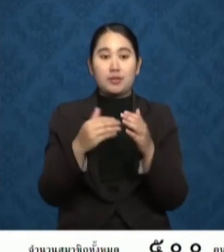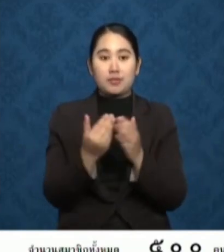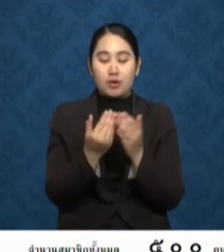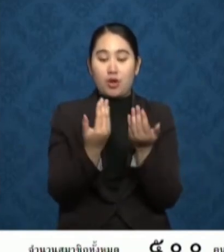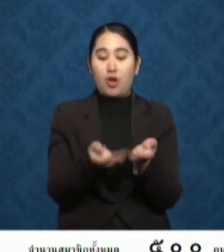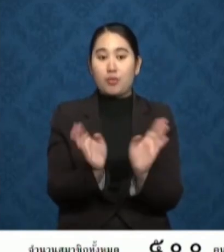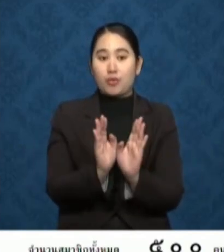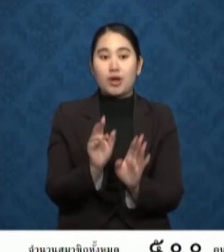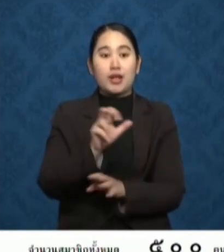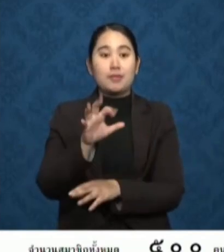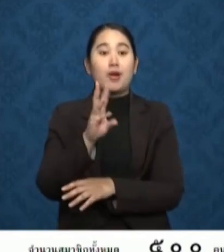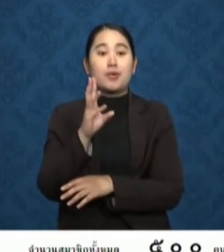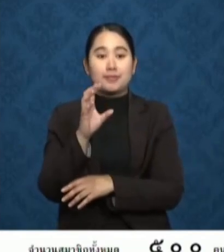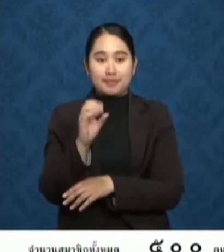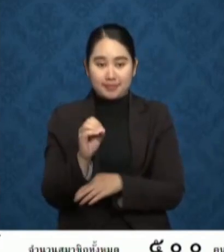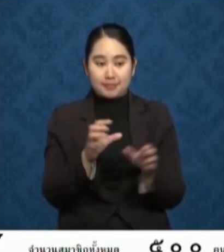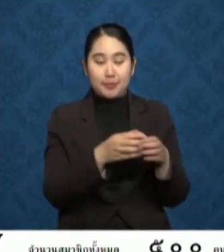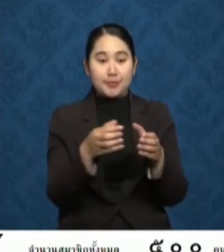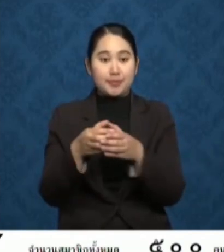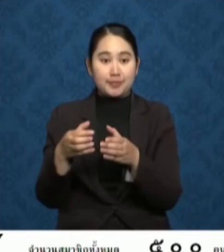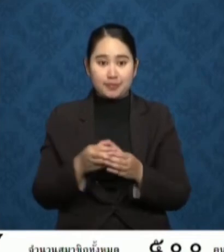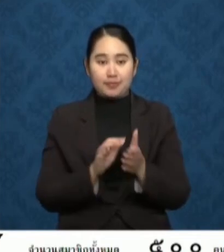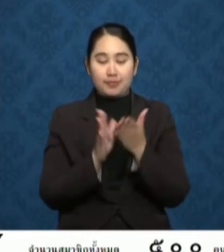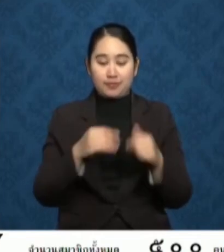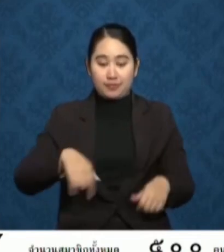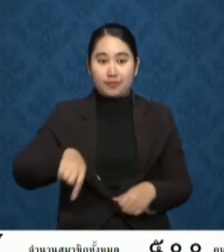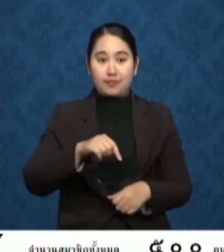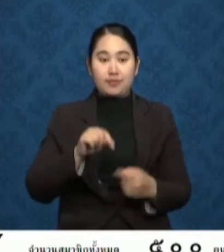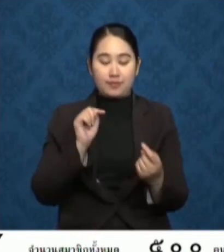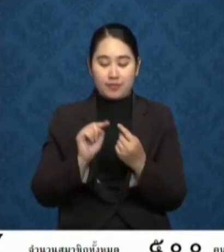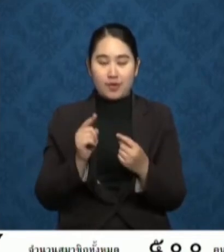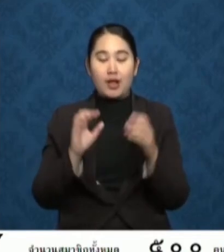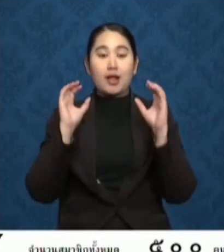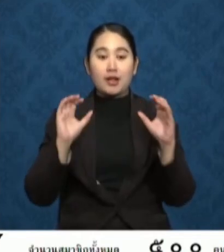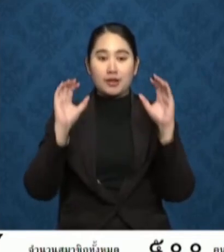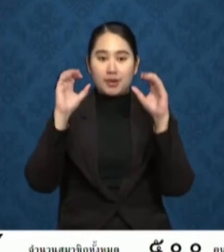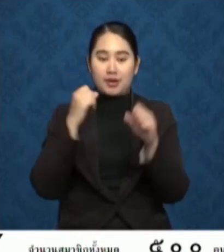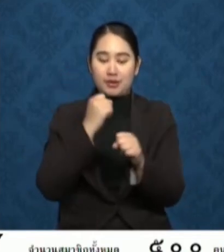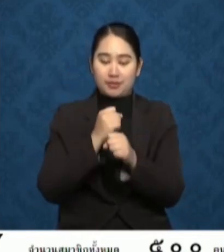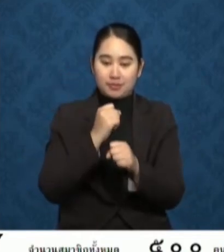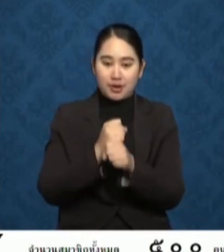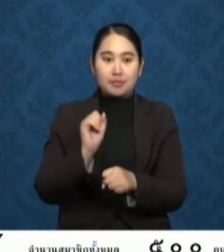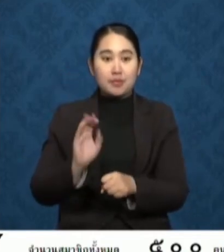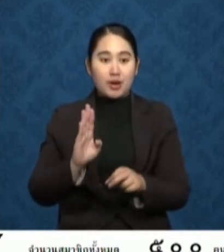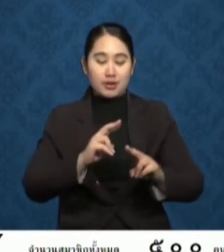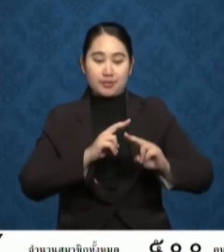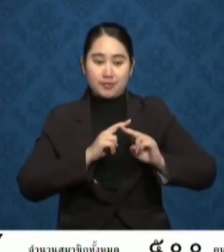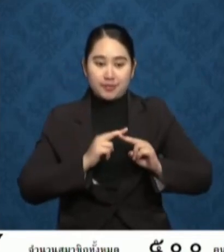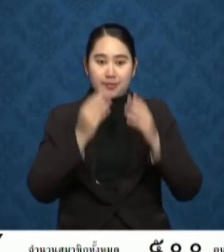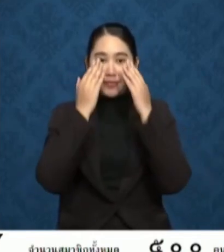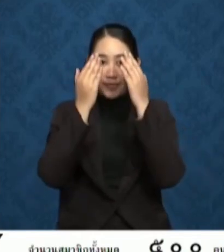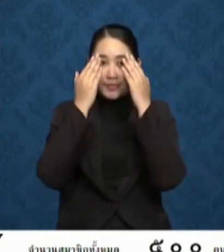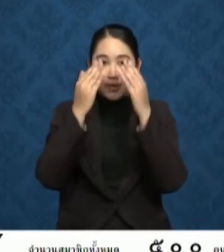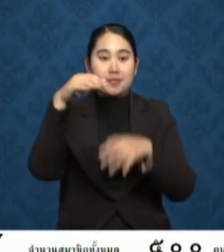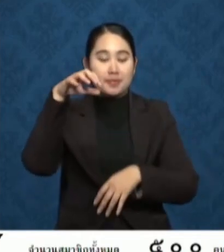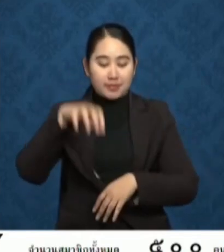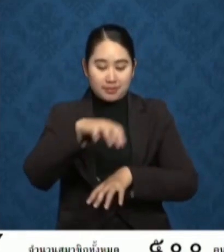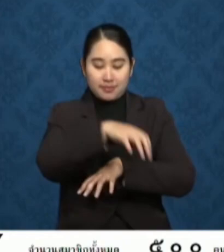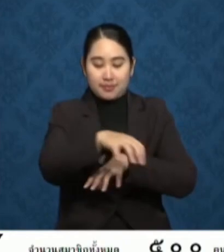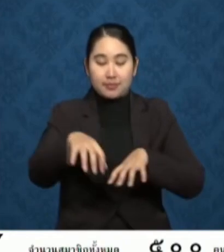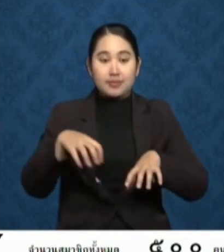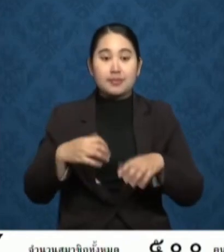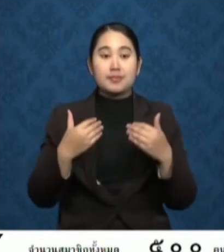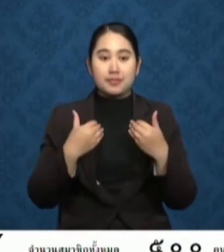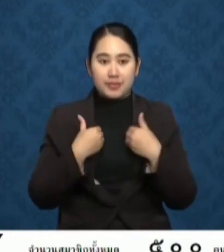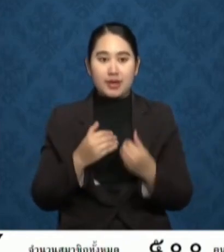ครวเรือน ซึในพ้ทดงก่าว ยัมีทั้งหนวยงานของภาครัฐอกชน มัศีธดและวัดรวมอยด้วยเทศ